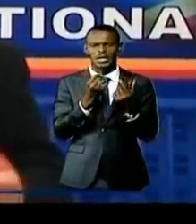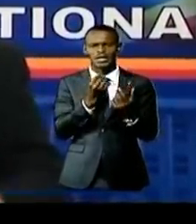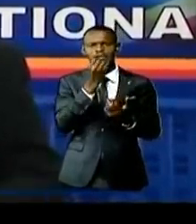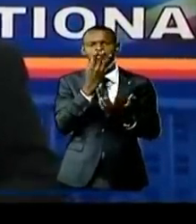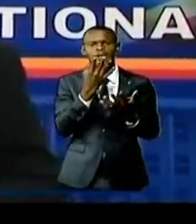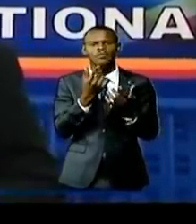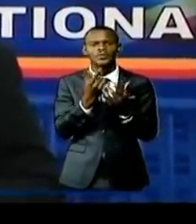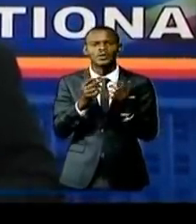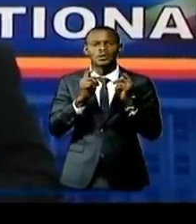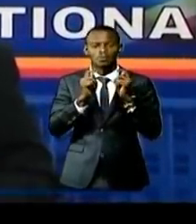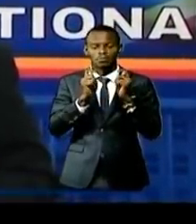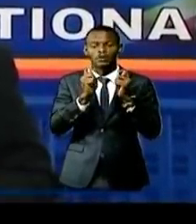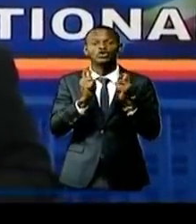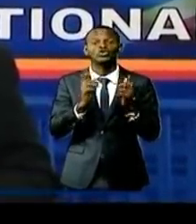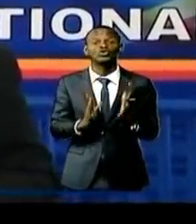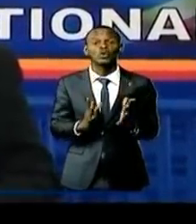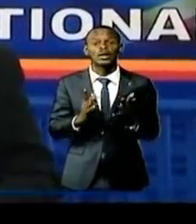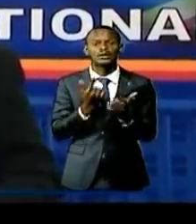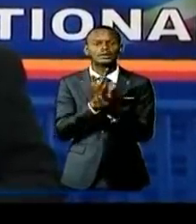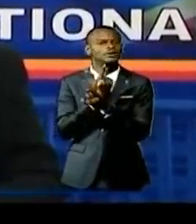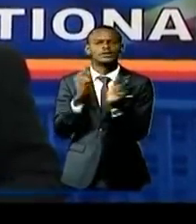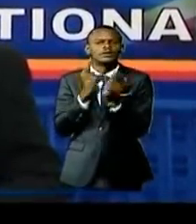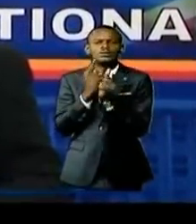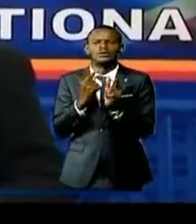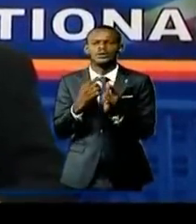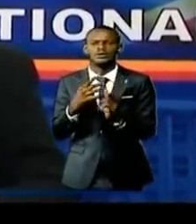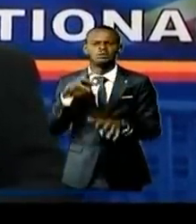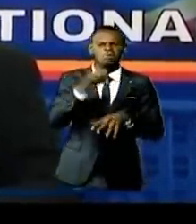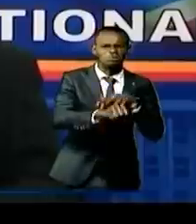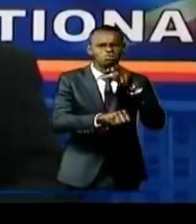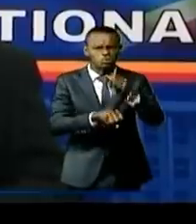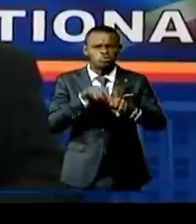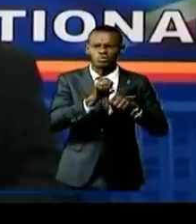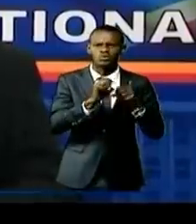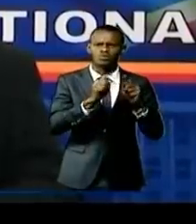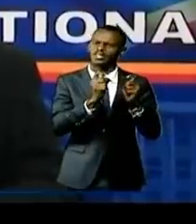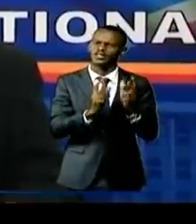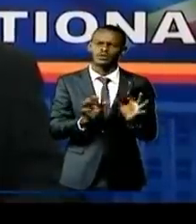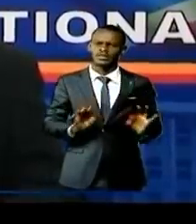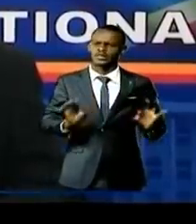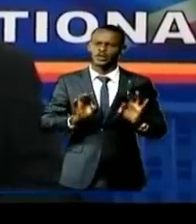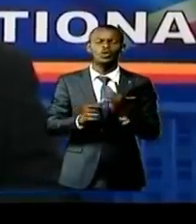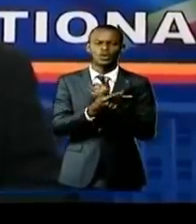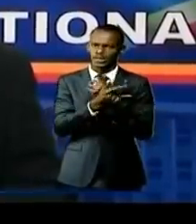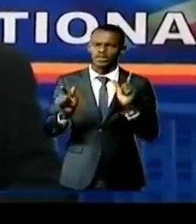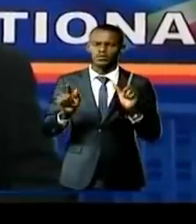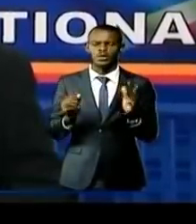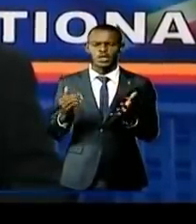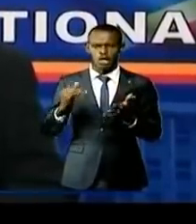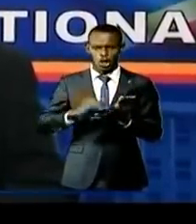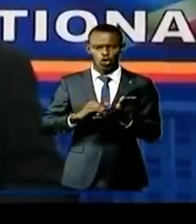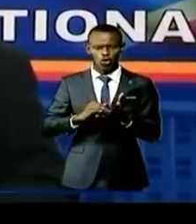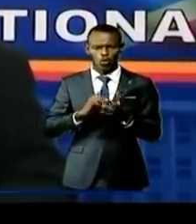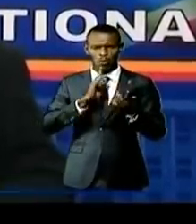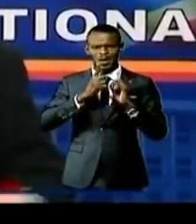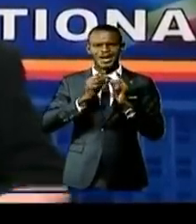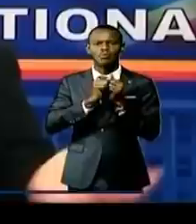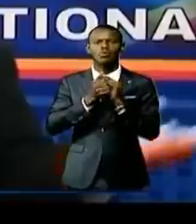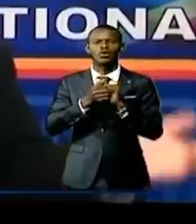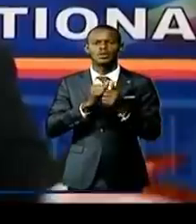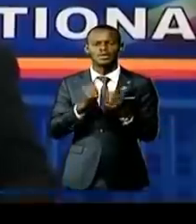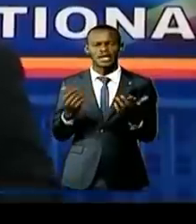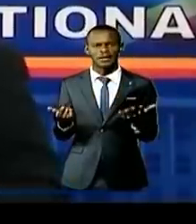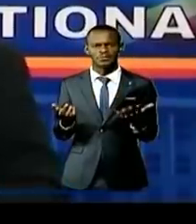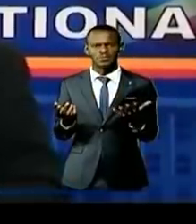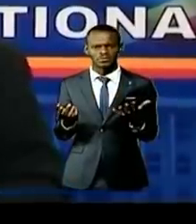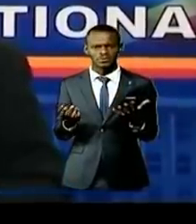Et aussi, on a discuté l'importance de faire avancer la loi sur la traite humaine, que c'est aussi importante.